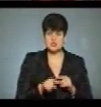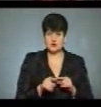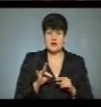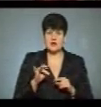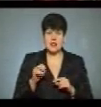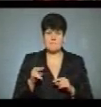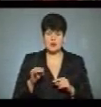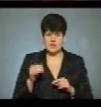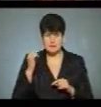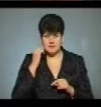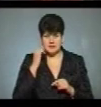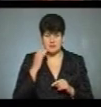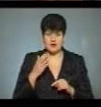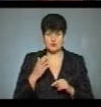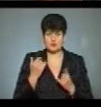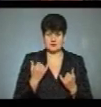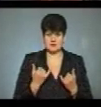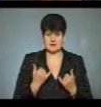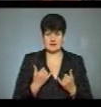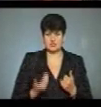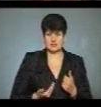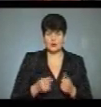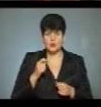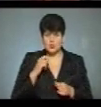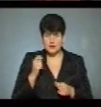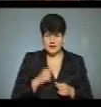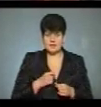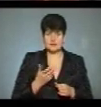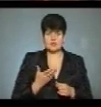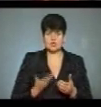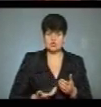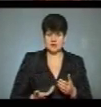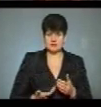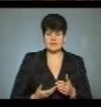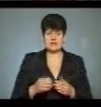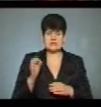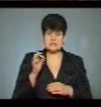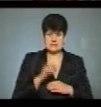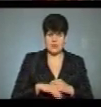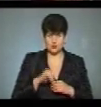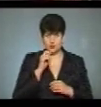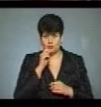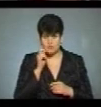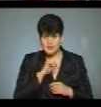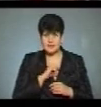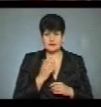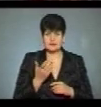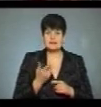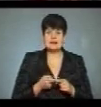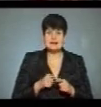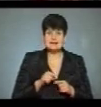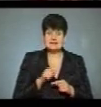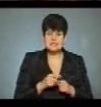пам'ятають саме, всі ми пам'ятаємо як жителі України, як жителі саме Заходу України, де оці